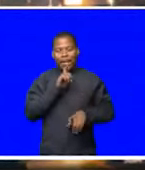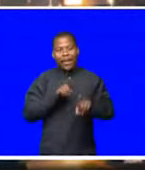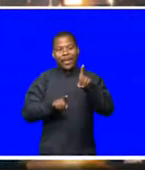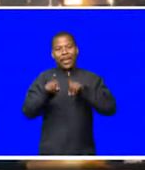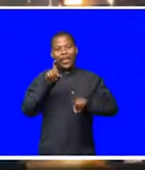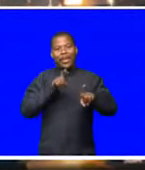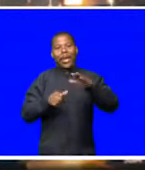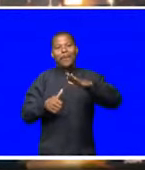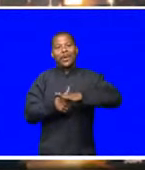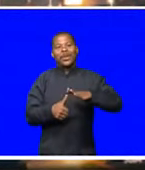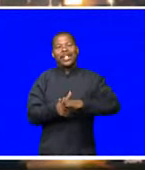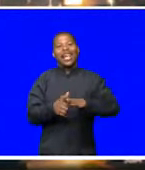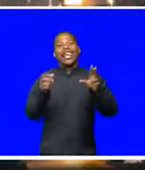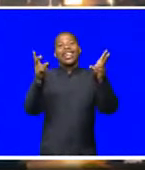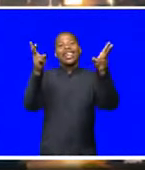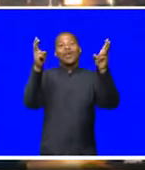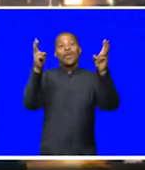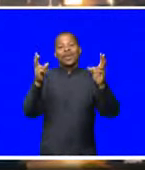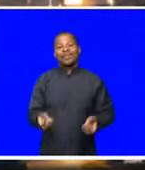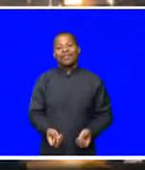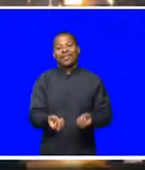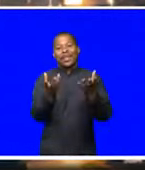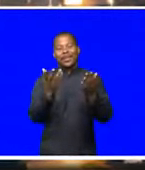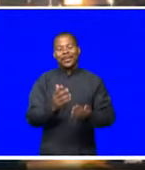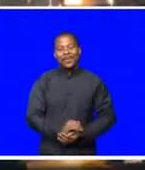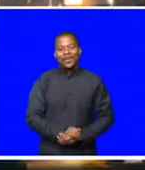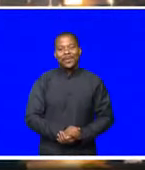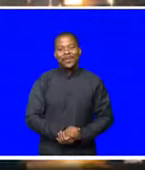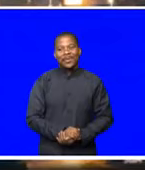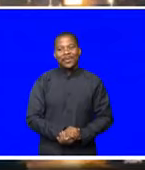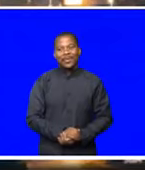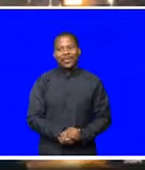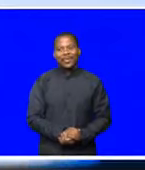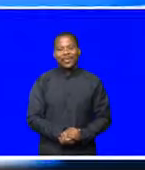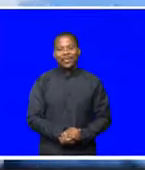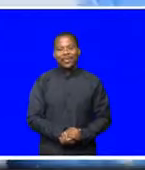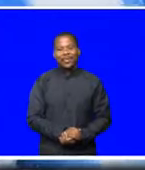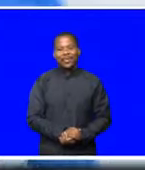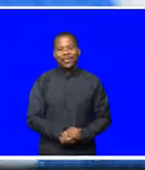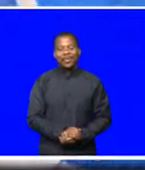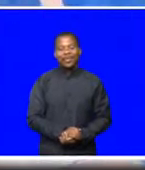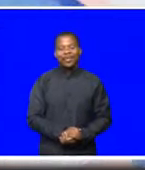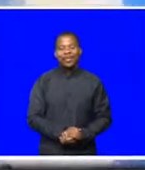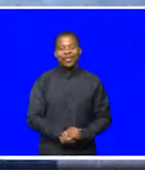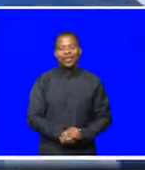tensimbi yesikhombisa singakahambi sitawuseke sicapucapu nathi bethamba phambili kulesuku lalomuhla.